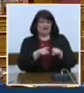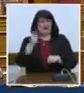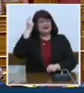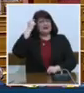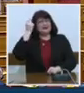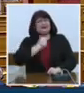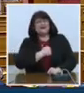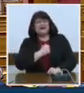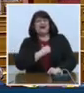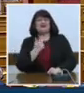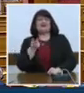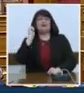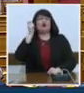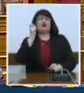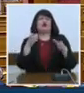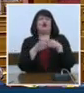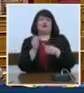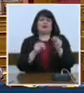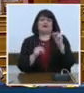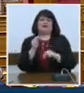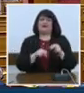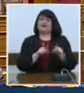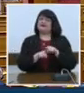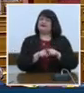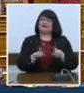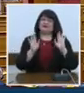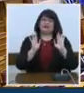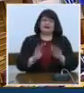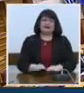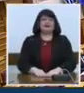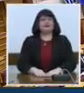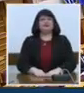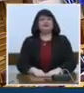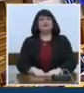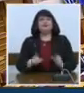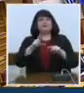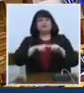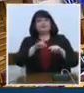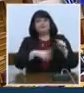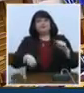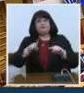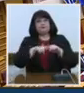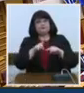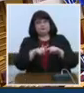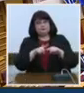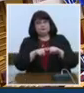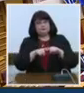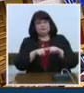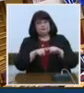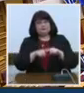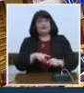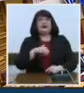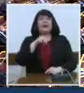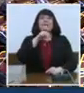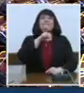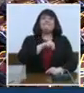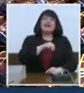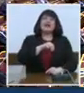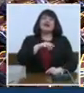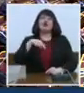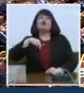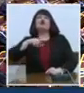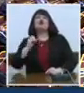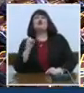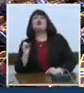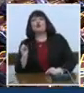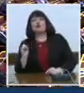Καθώς και η πατρίδα μας εισέρχεται στον παγκόσμιο κύκλο του κινήματος που ονομάστηκε MeToo,